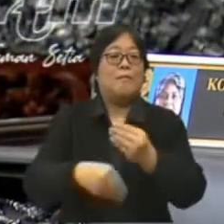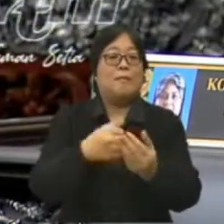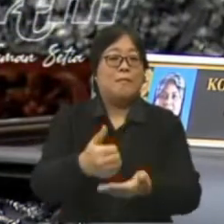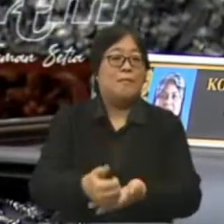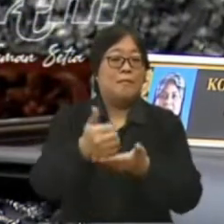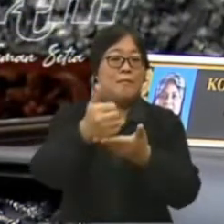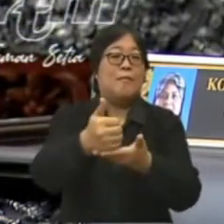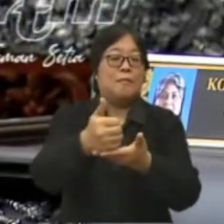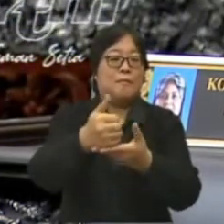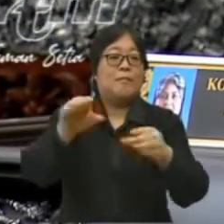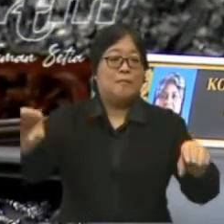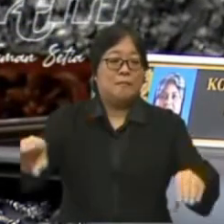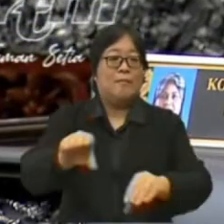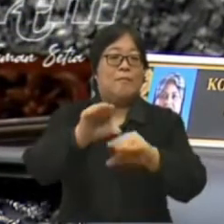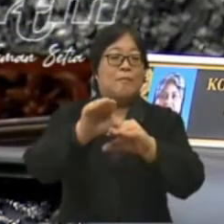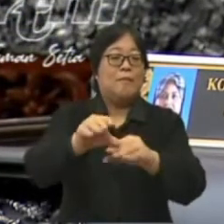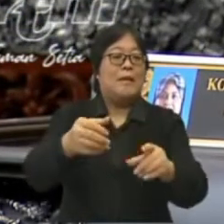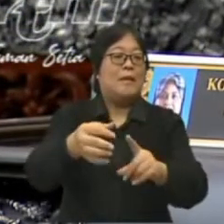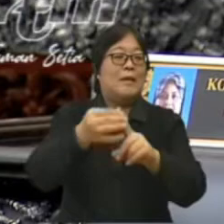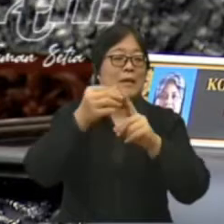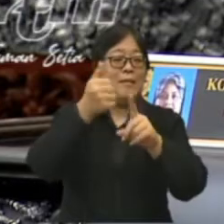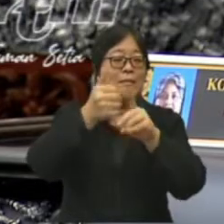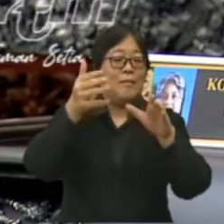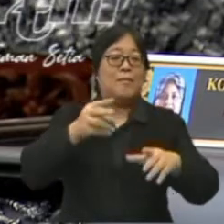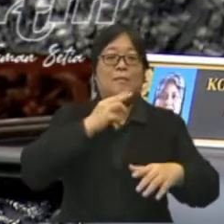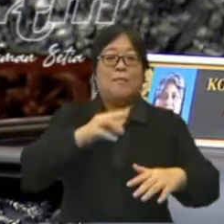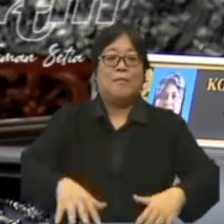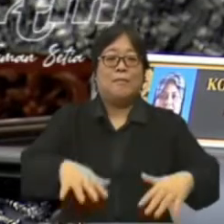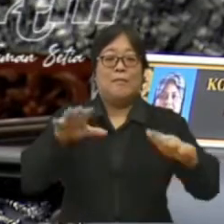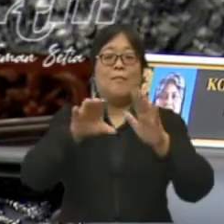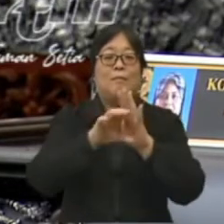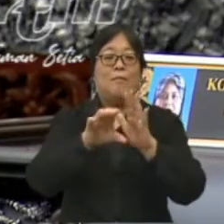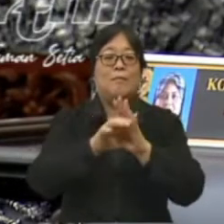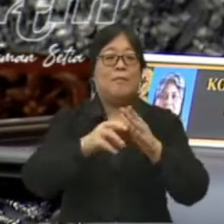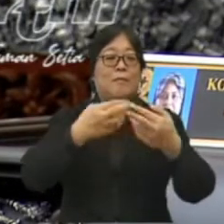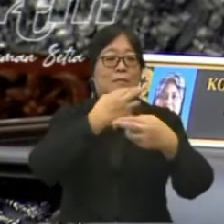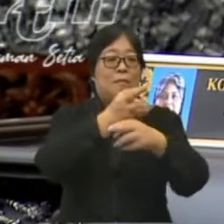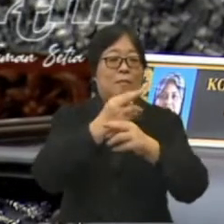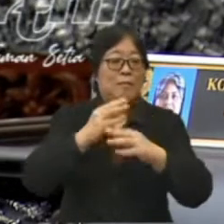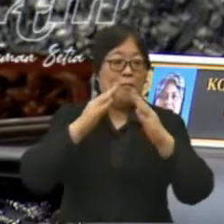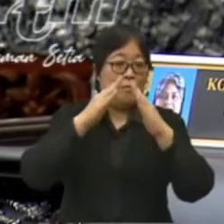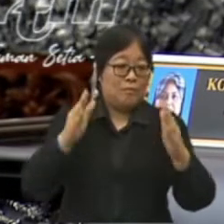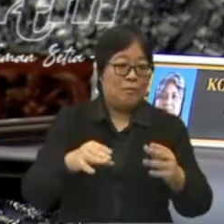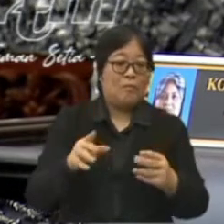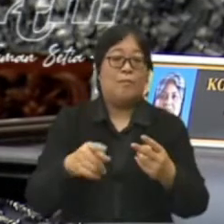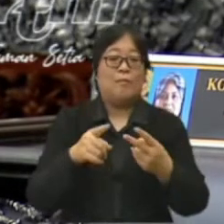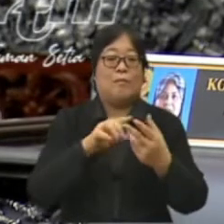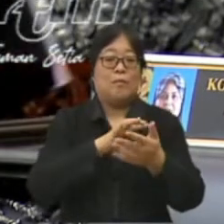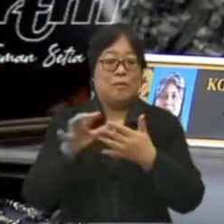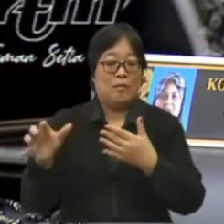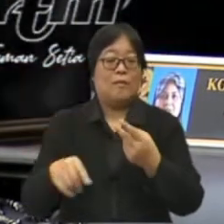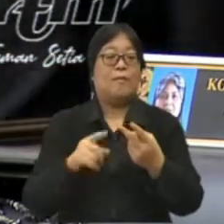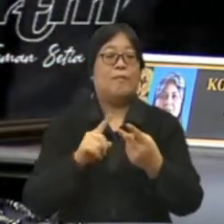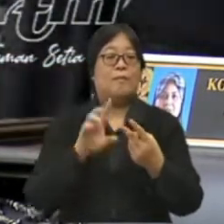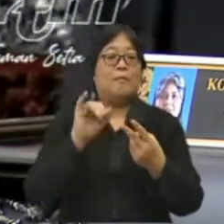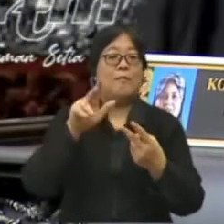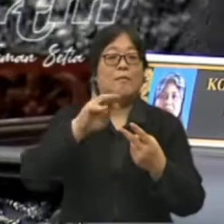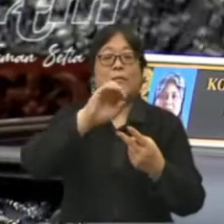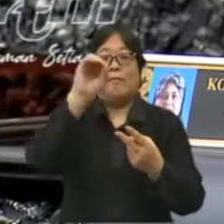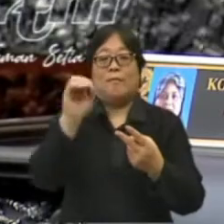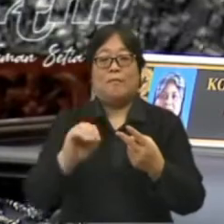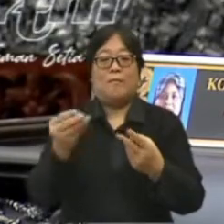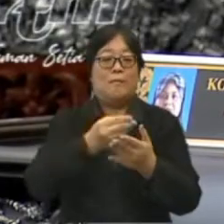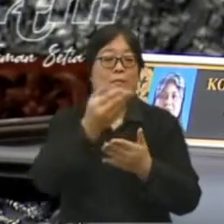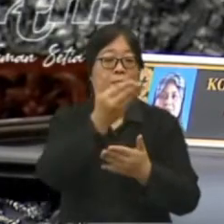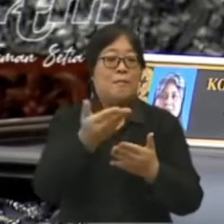kepada mangsa-mangsa banjir seperti bantuan baik pulih rumah yang rusak skim discount